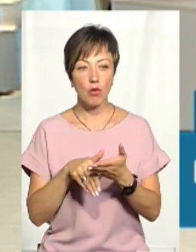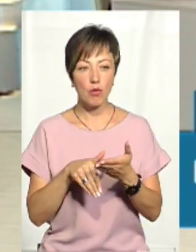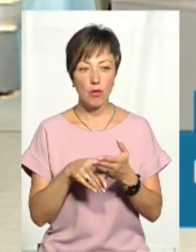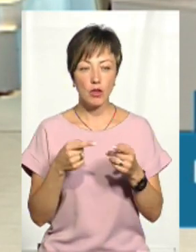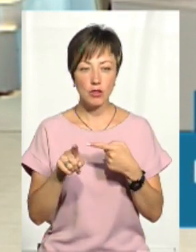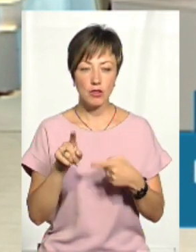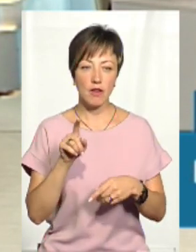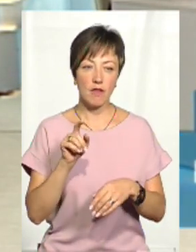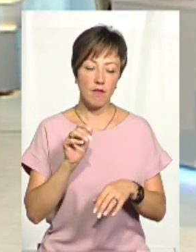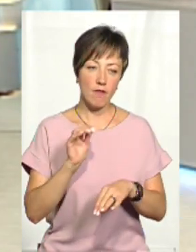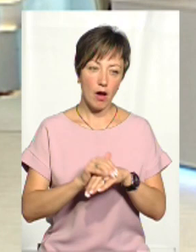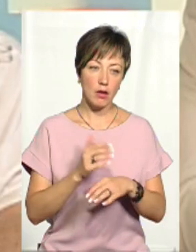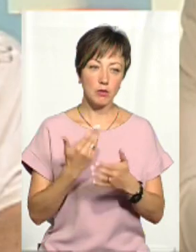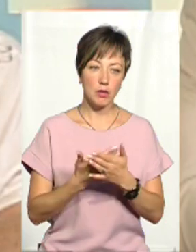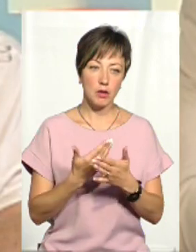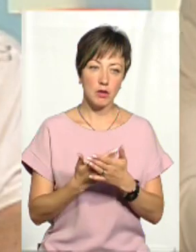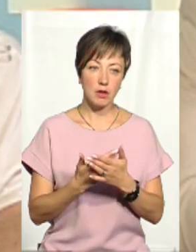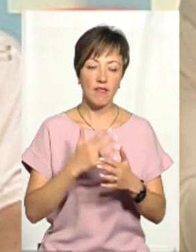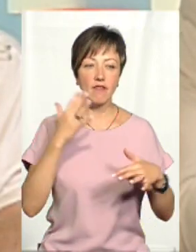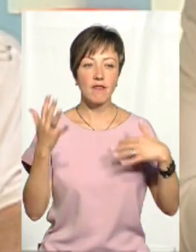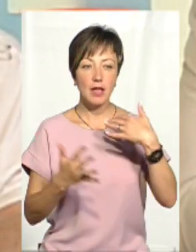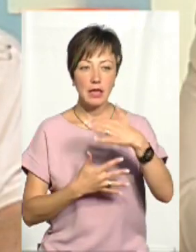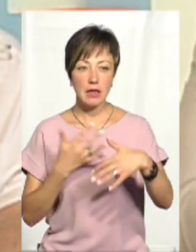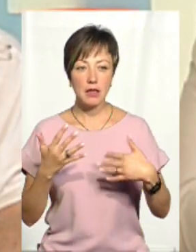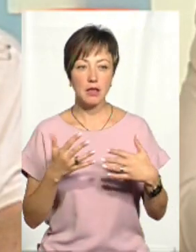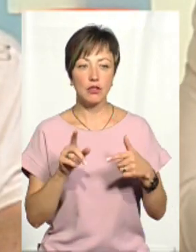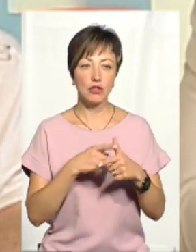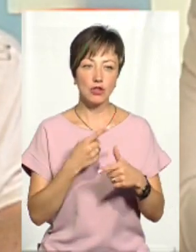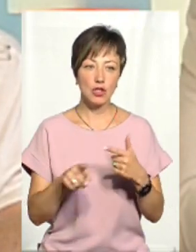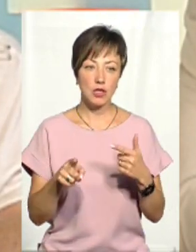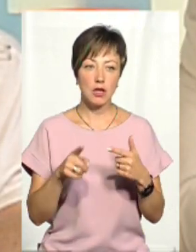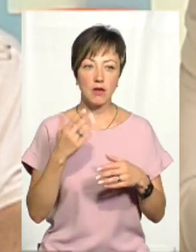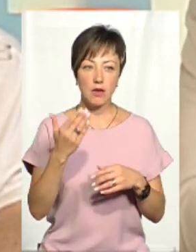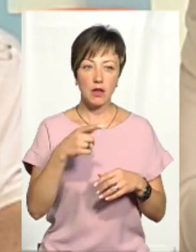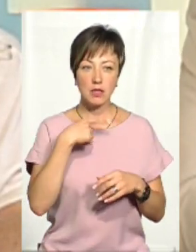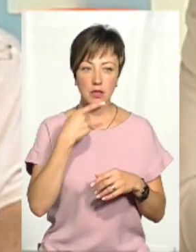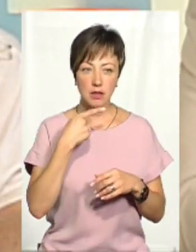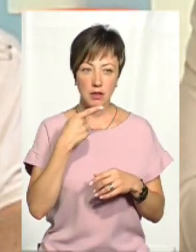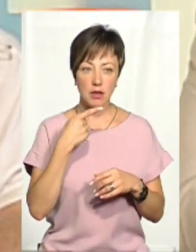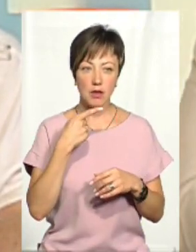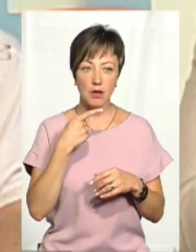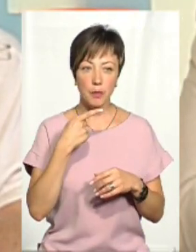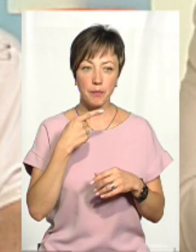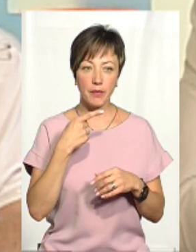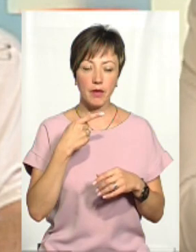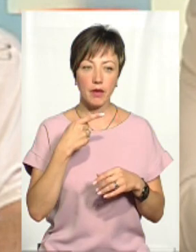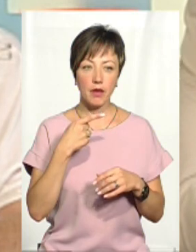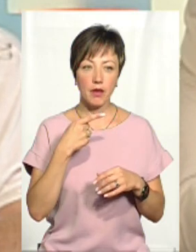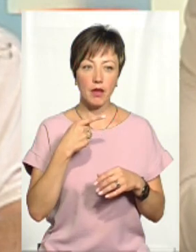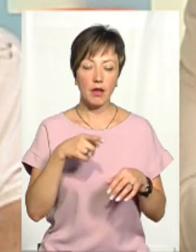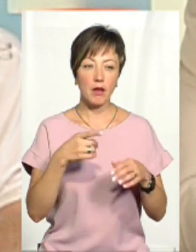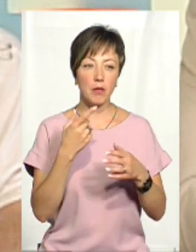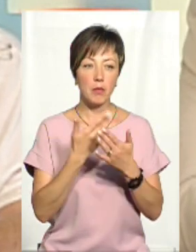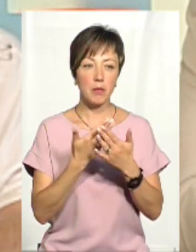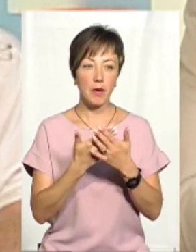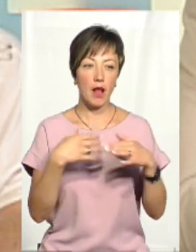інших факторів, наприклад, якби йому допомагав вітер там, чи дійсно так, як пані Віра сказала, от він, наприклад,